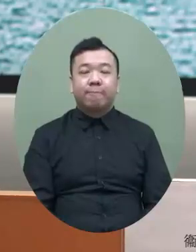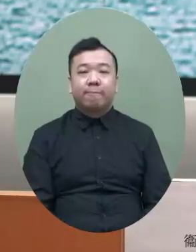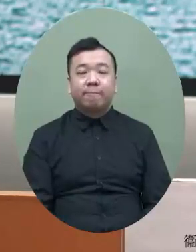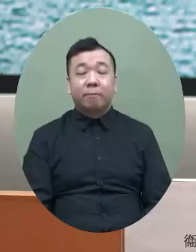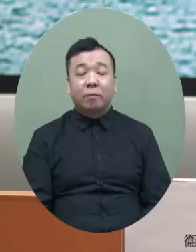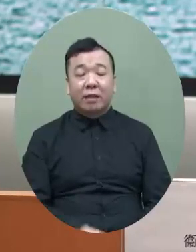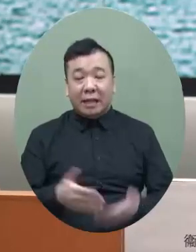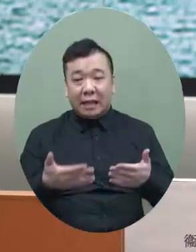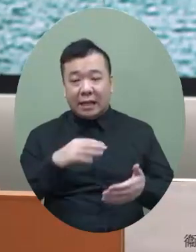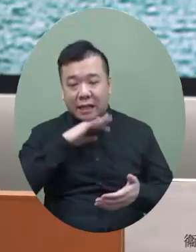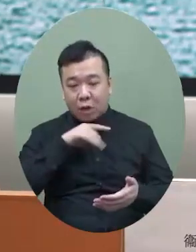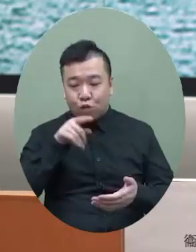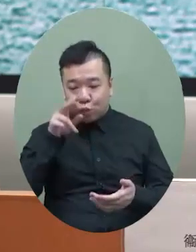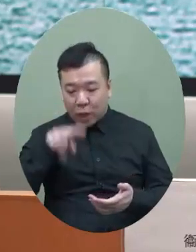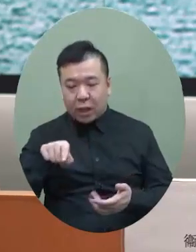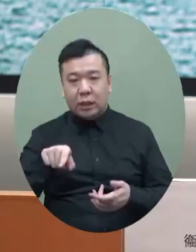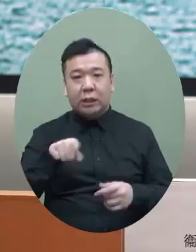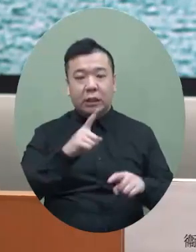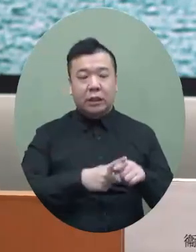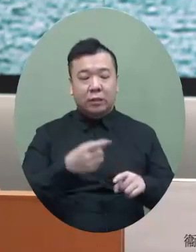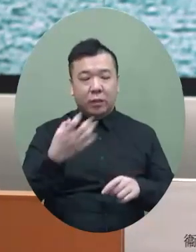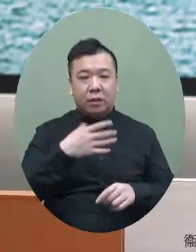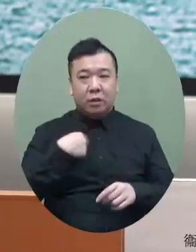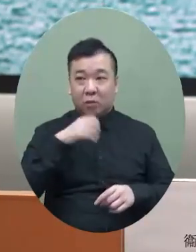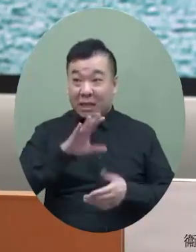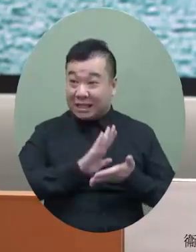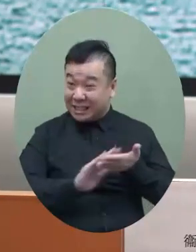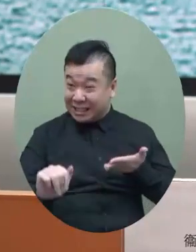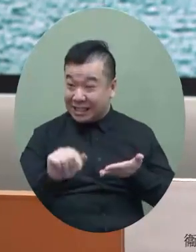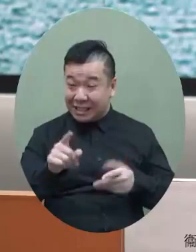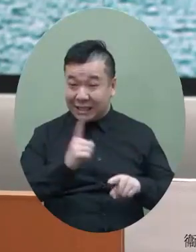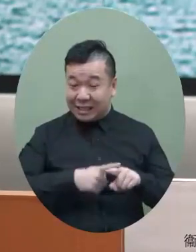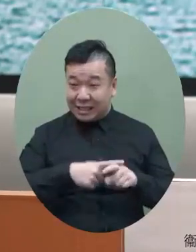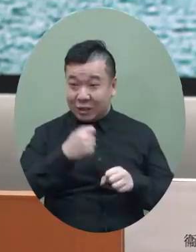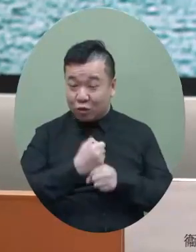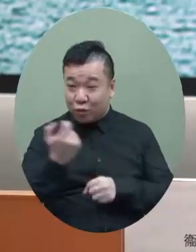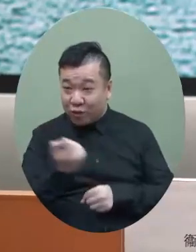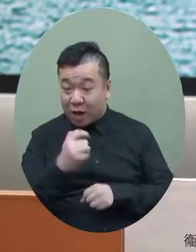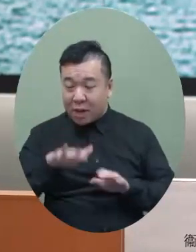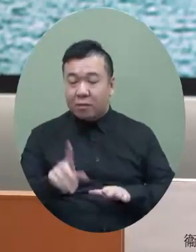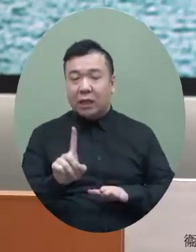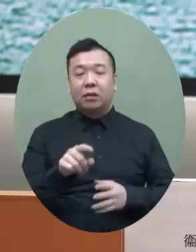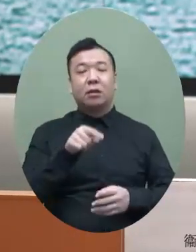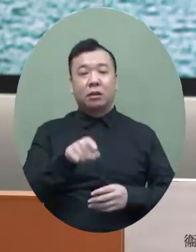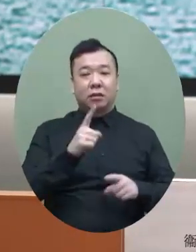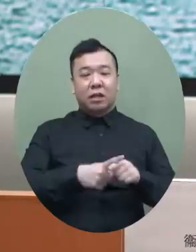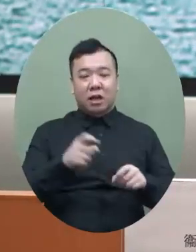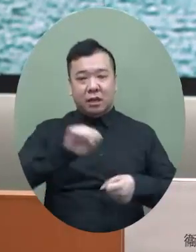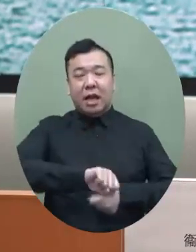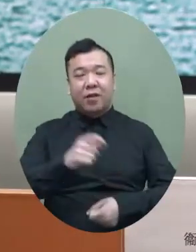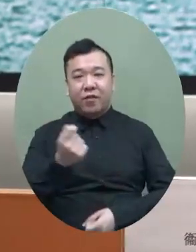的話，他們就會告訴我，但我就沒有真的問得很清楚究竟即做得多快了，應該是會快很多